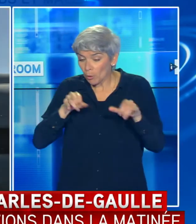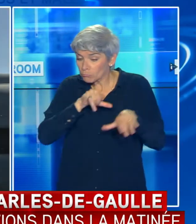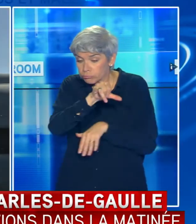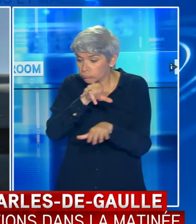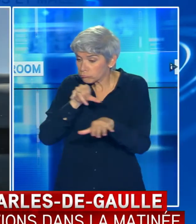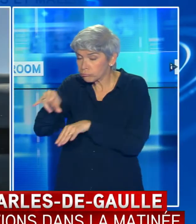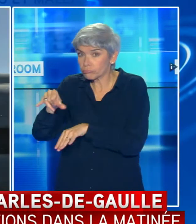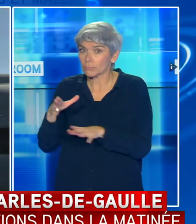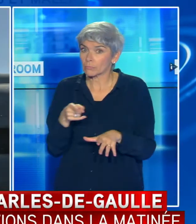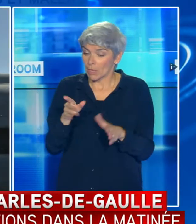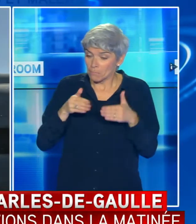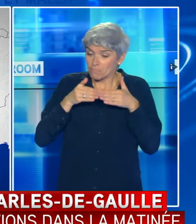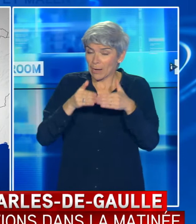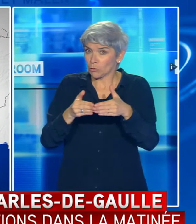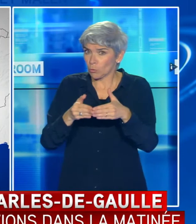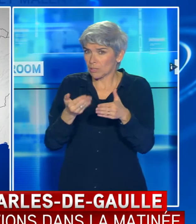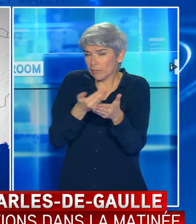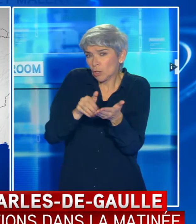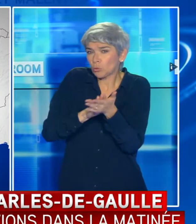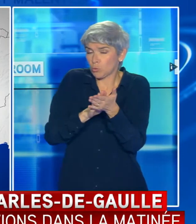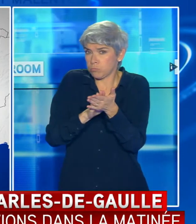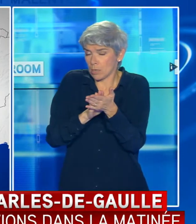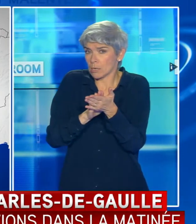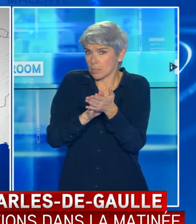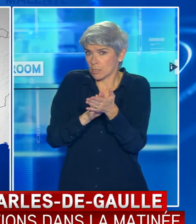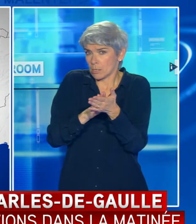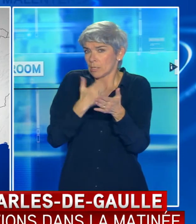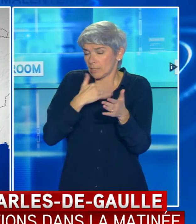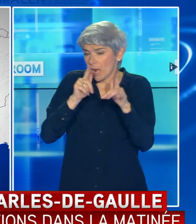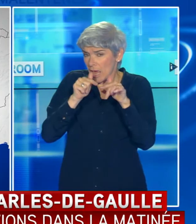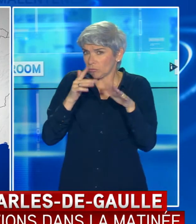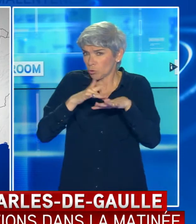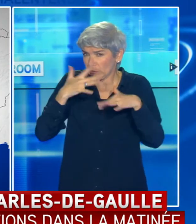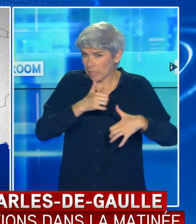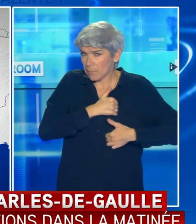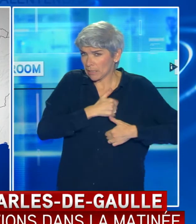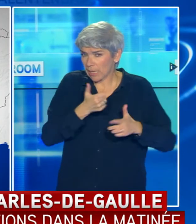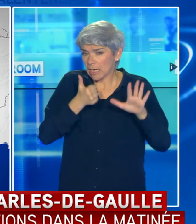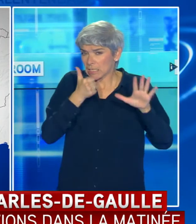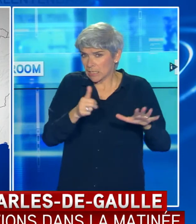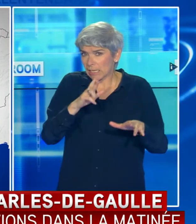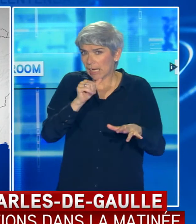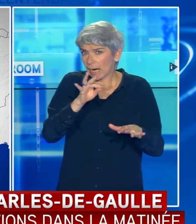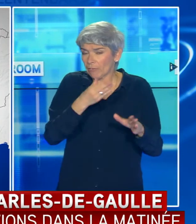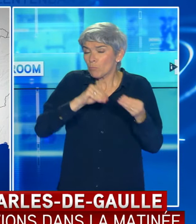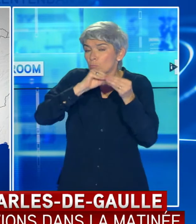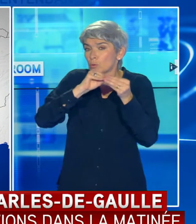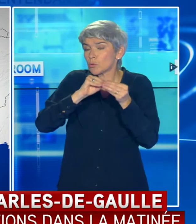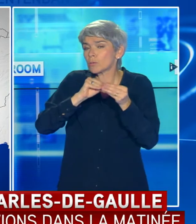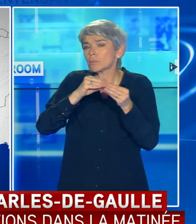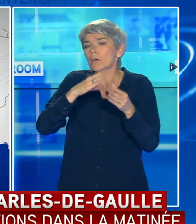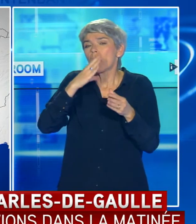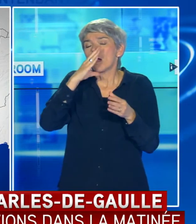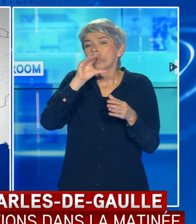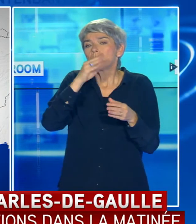L'engagement du Charles de Gaulle triple la force de frappe de la France, déjà présente dans la région. 6 Rafales et 8 Mirage 2000 sont stationnés